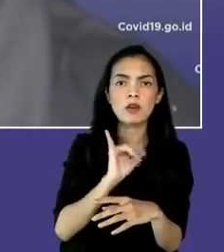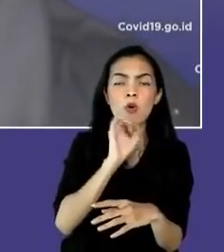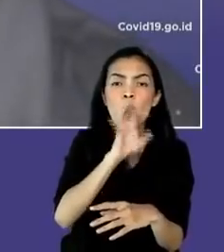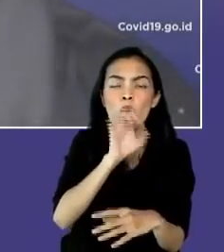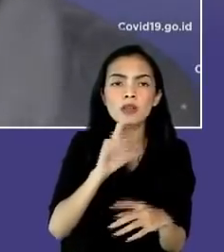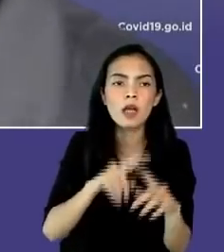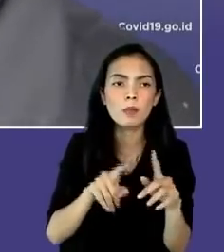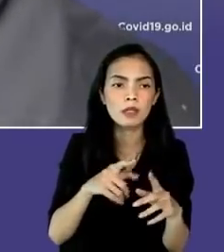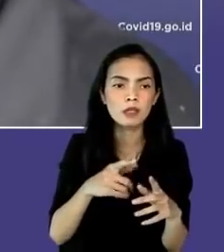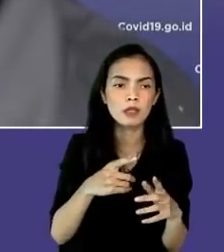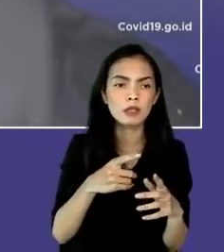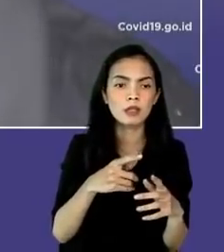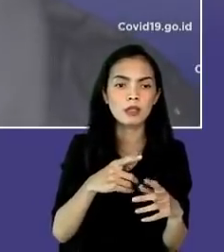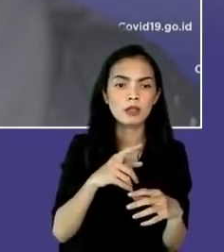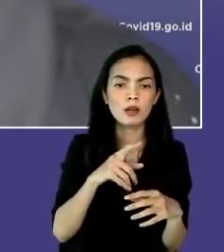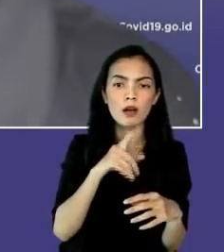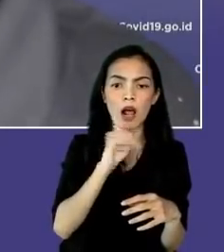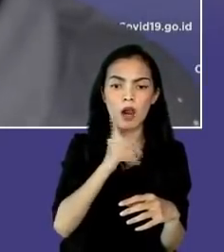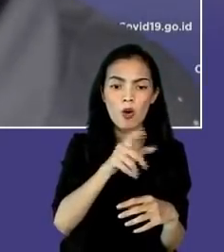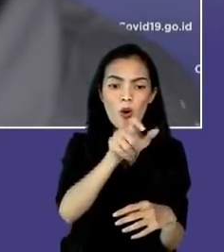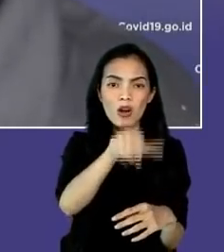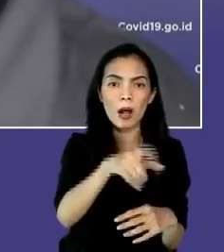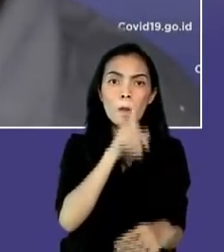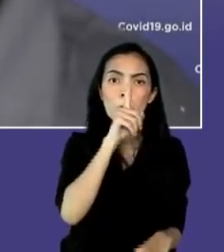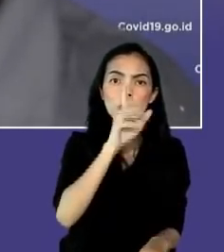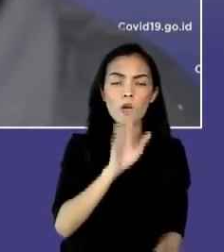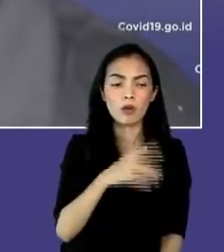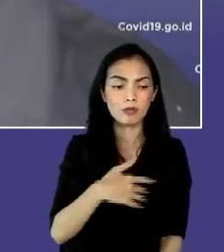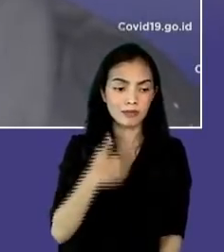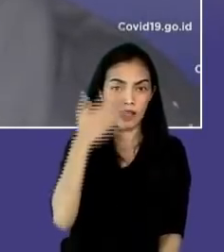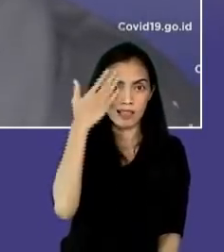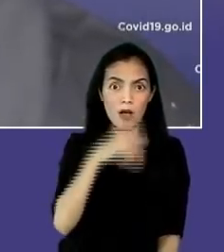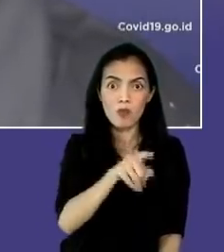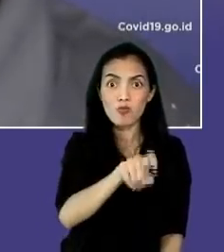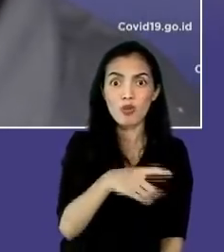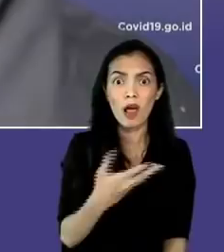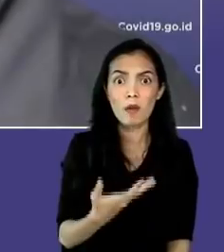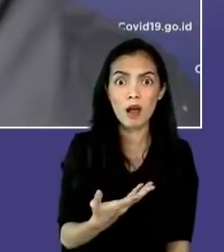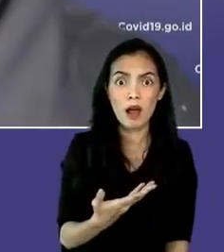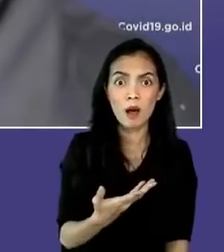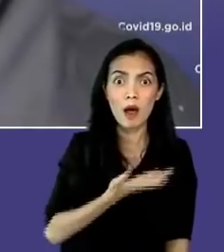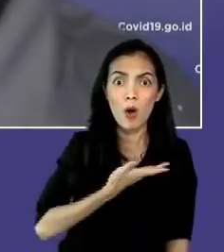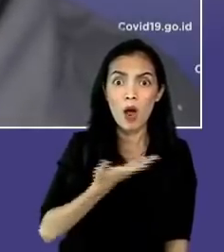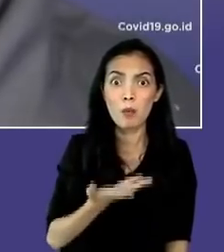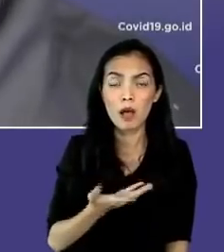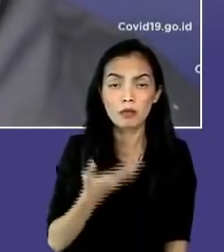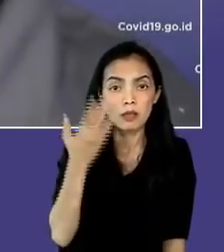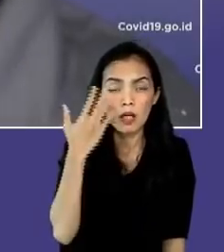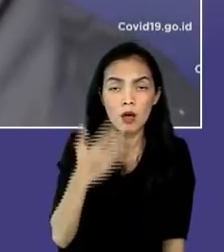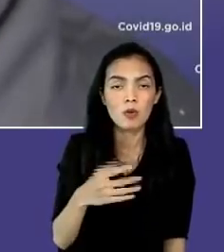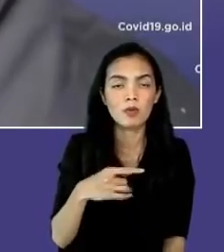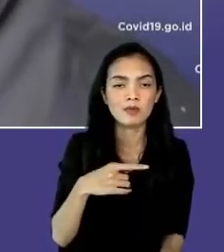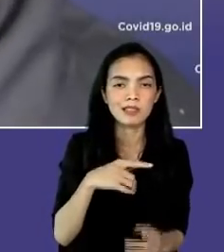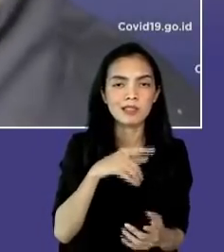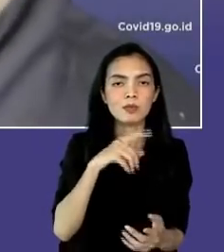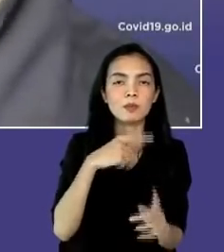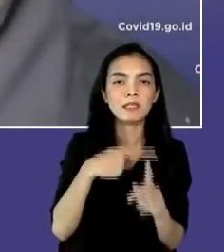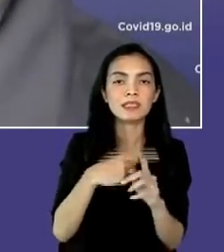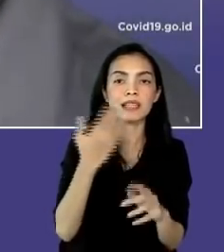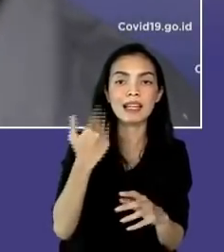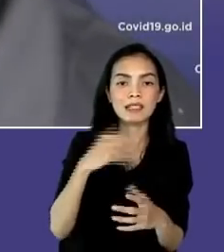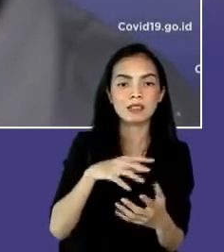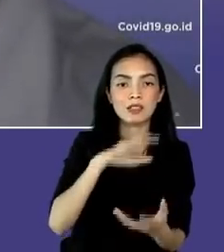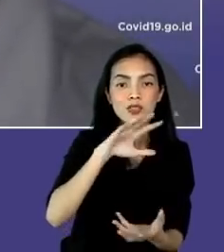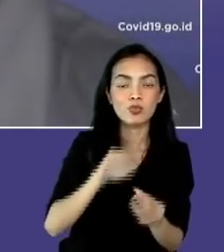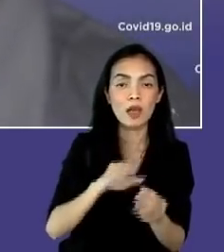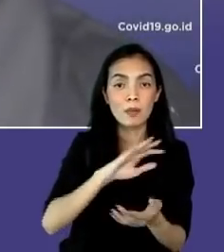butuh apa, kita memerlukan apa. Nah, beberapa hal itu sudah dilakukan dalam rangka menekan angka kematian, plus tadi vaksinasinya semakin